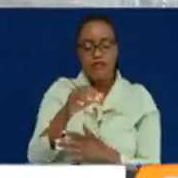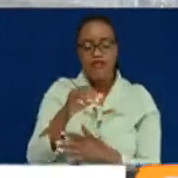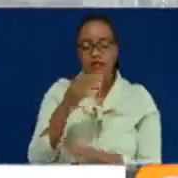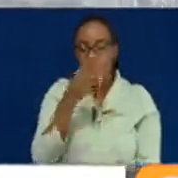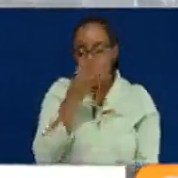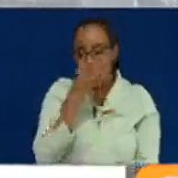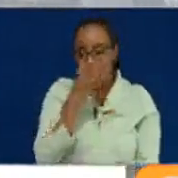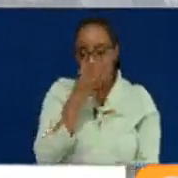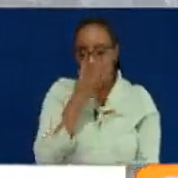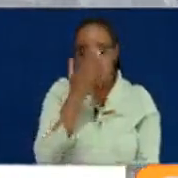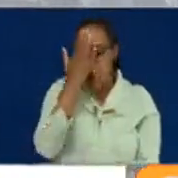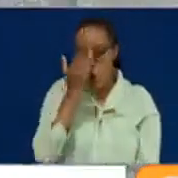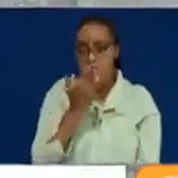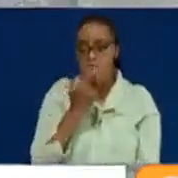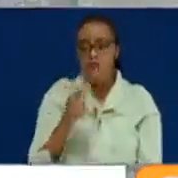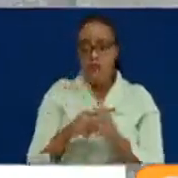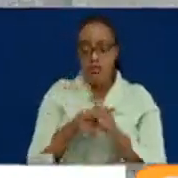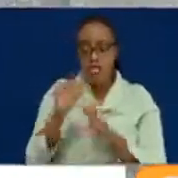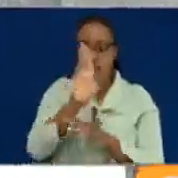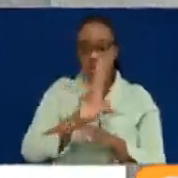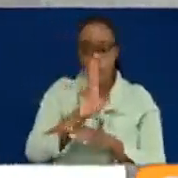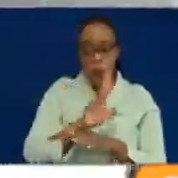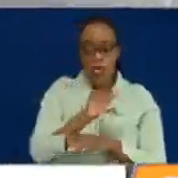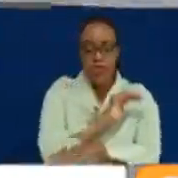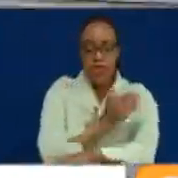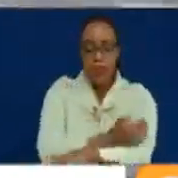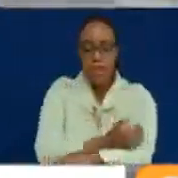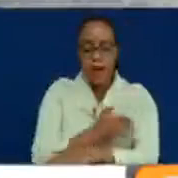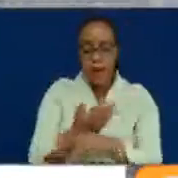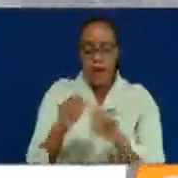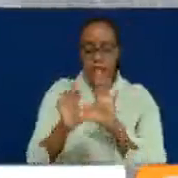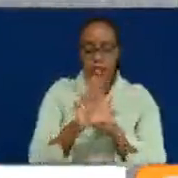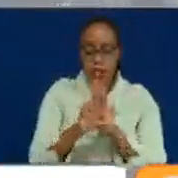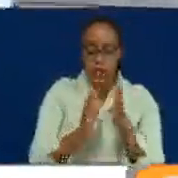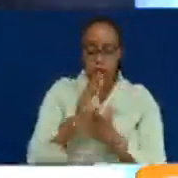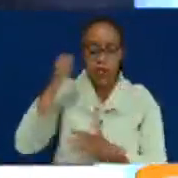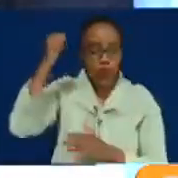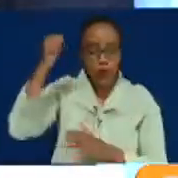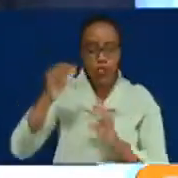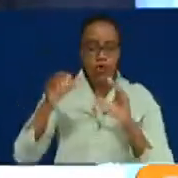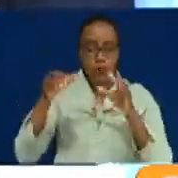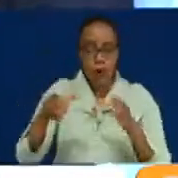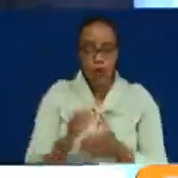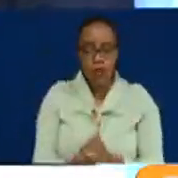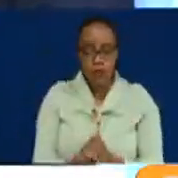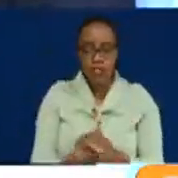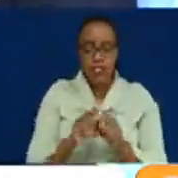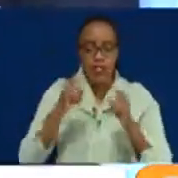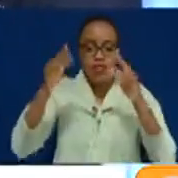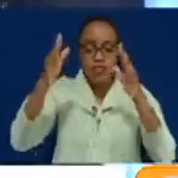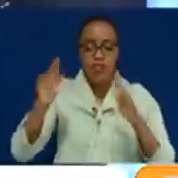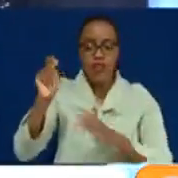William Ruto kwa kusema ameanza kutumia mamlaka kuvuruga sheria ya vyama vya kisiasa. The presumptive winner